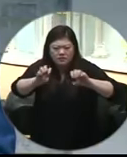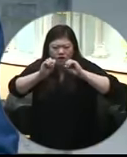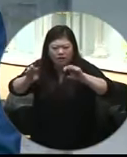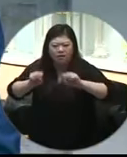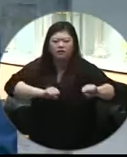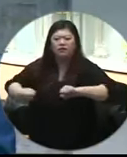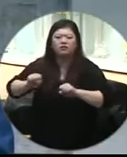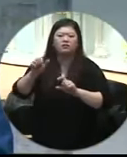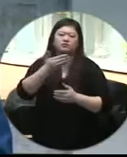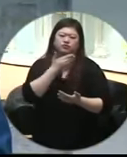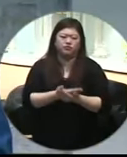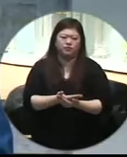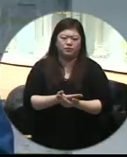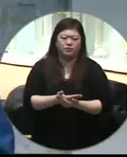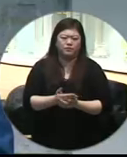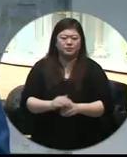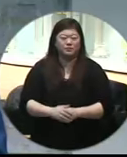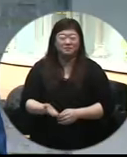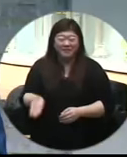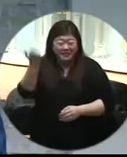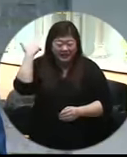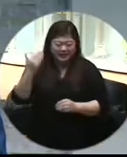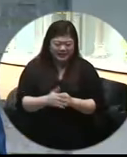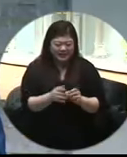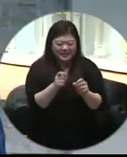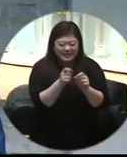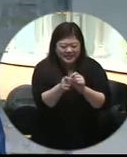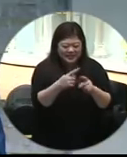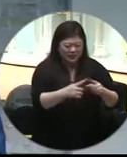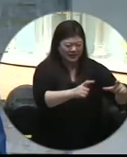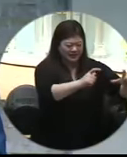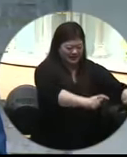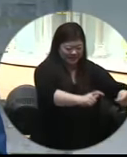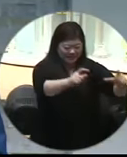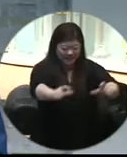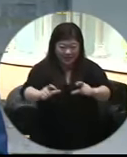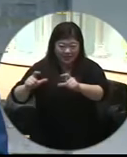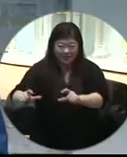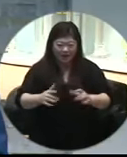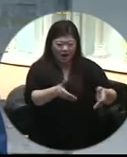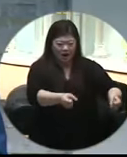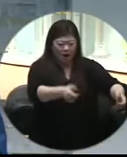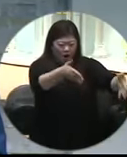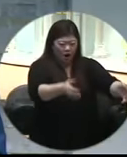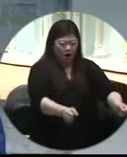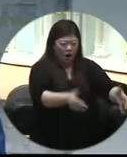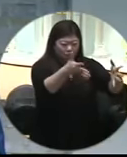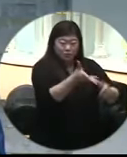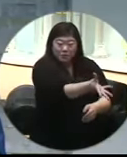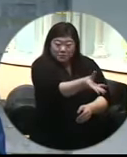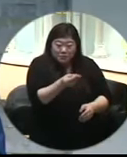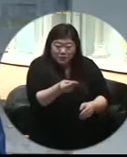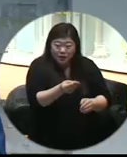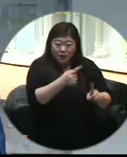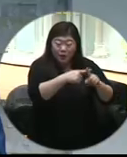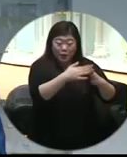말이죠. 교회당을 지역마다 세웠잖아요. 지역마다 우리 성도들이 헌금을 해가 지역마다 다 지교회당을 세울 때처럼